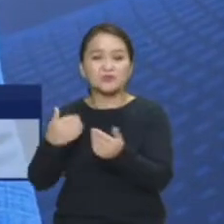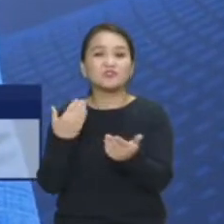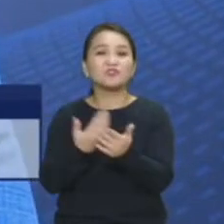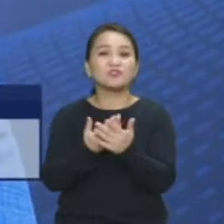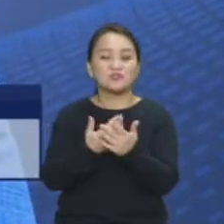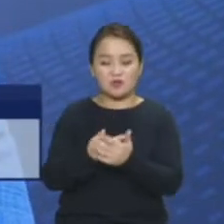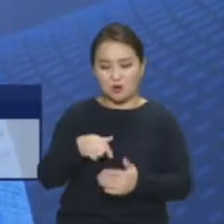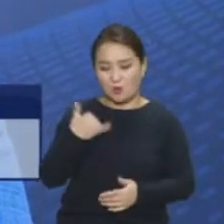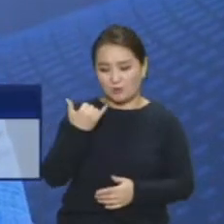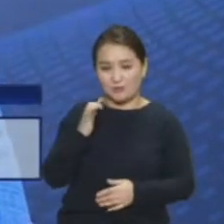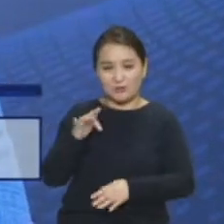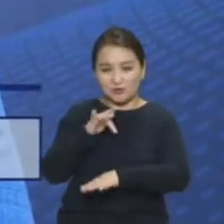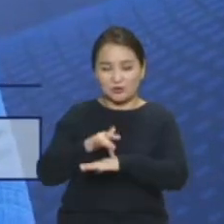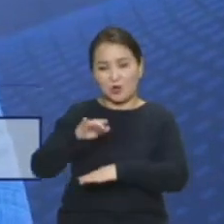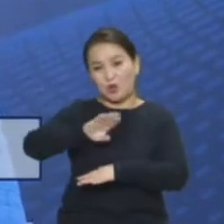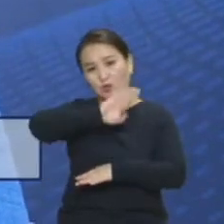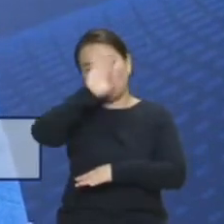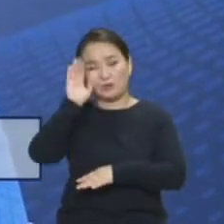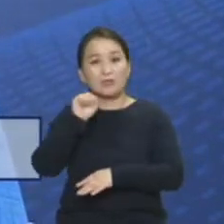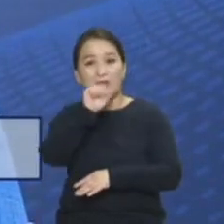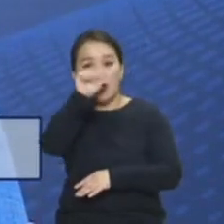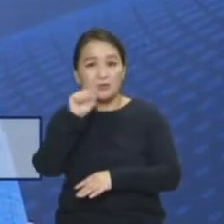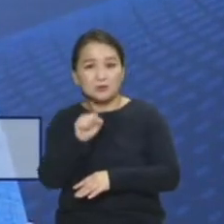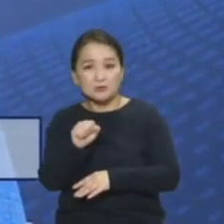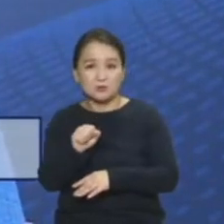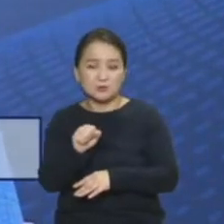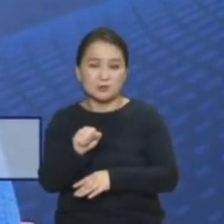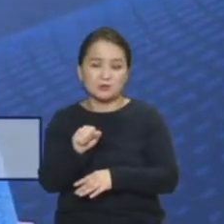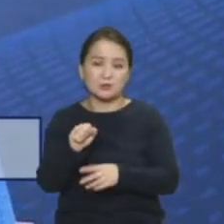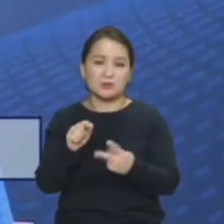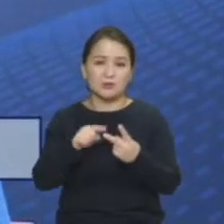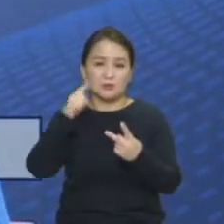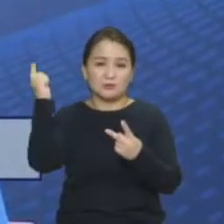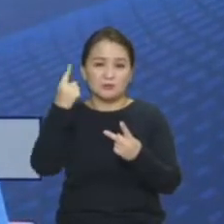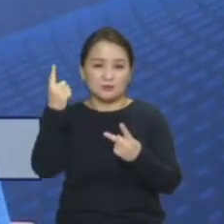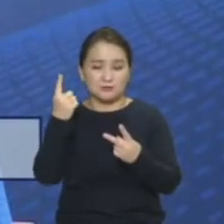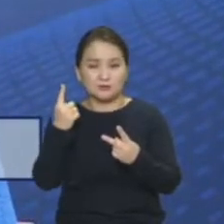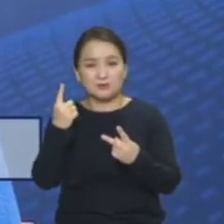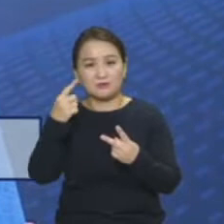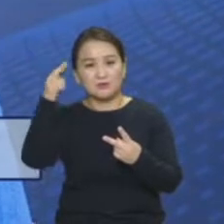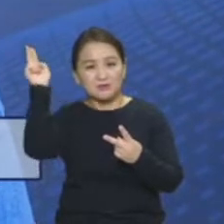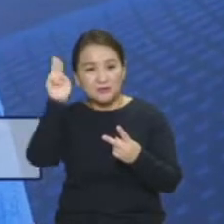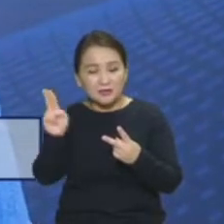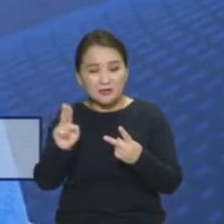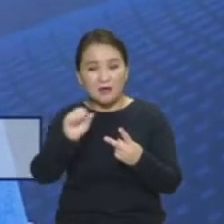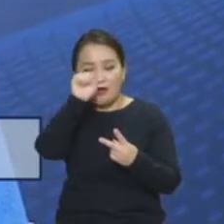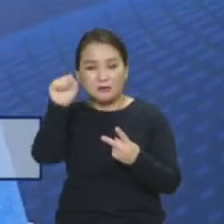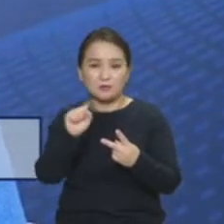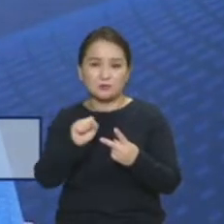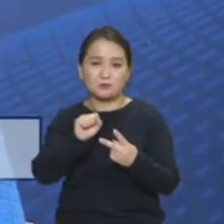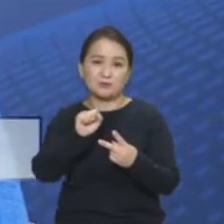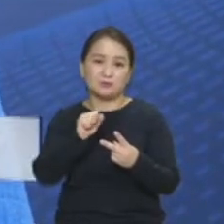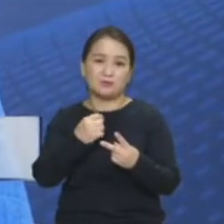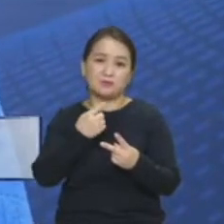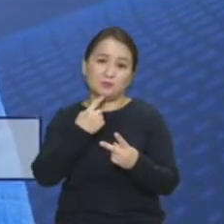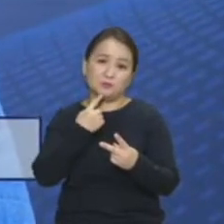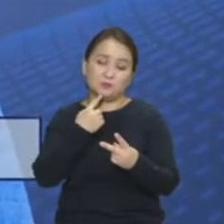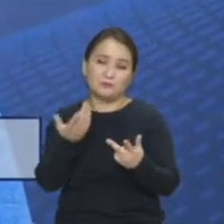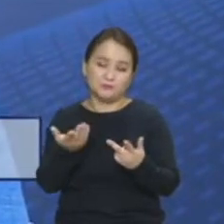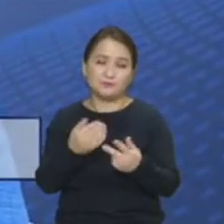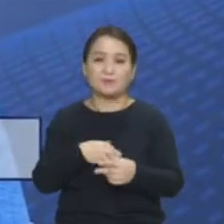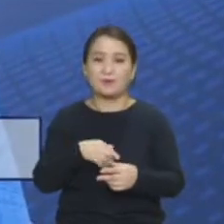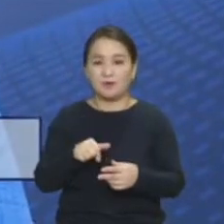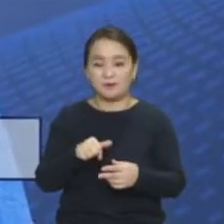жишээлбэл өнөөдөр Улаанбаатар дулааны асуудал ингээд дурдтагдаад тулцсан цагтаа эрчим хүчний асуудал дурдтагдаад тулцсан байж. Яг ийм нөхцөл байдал